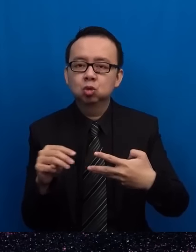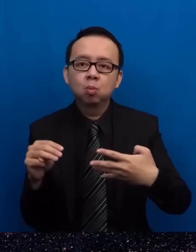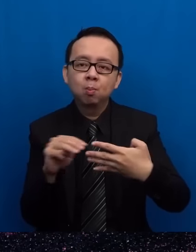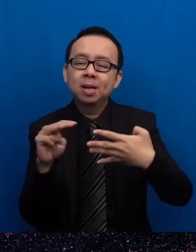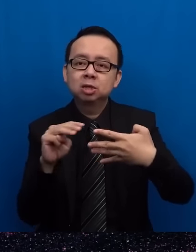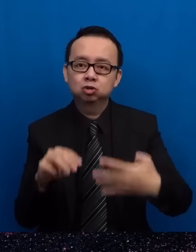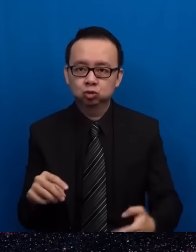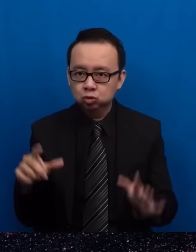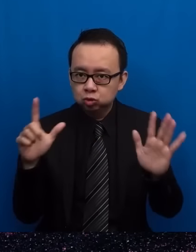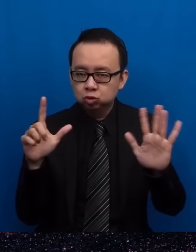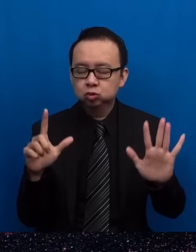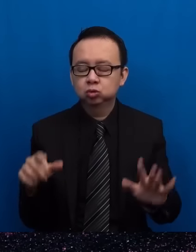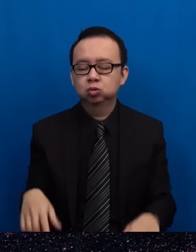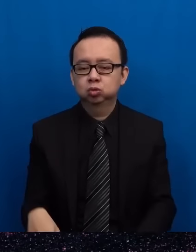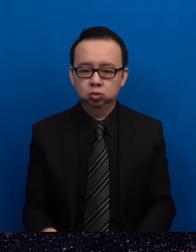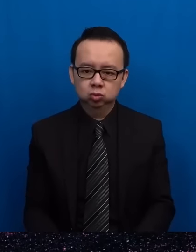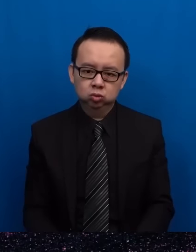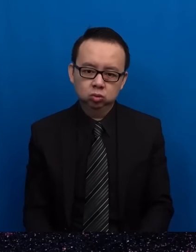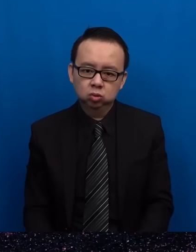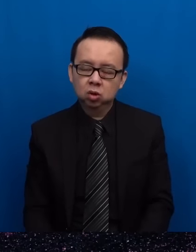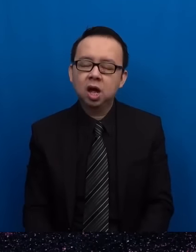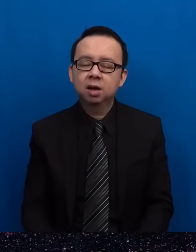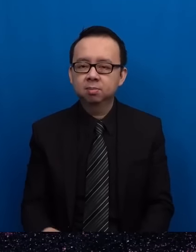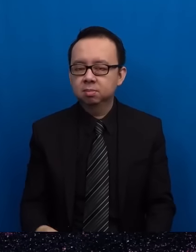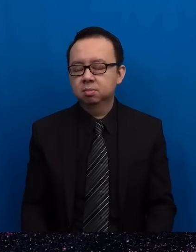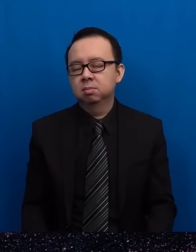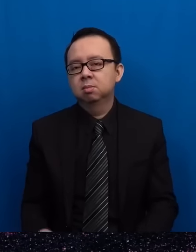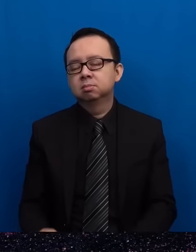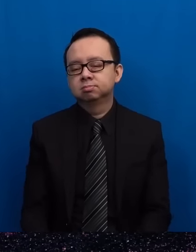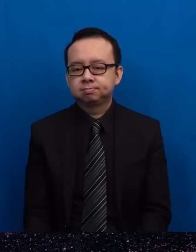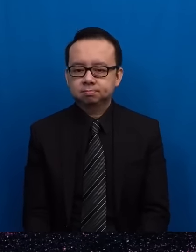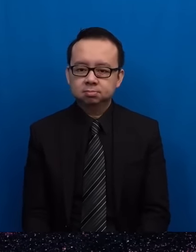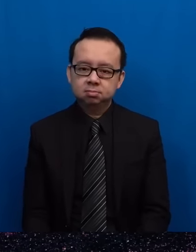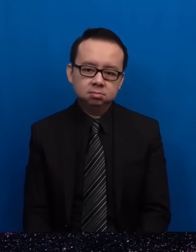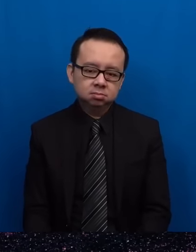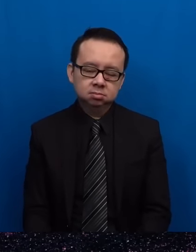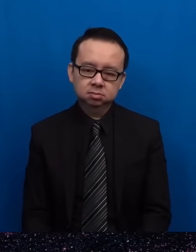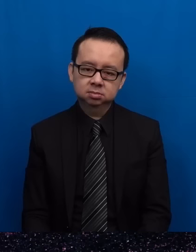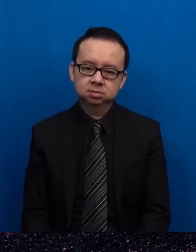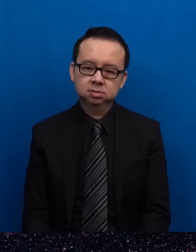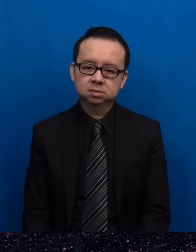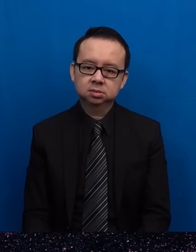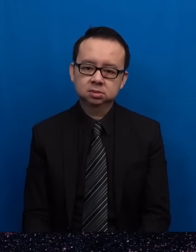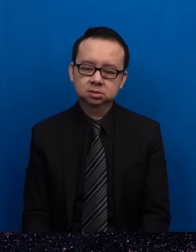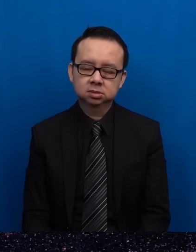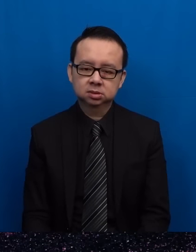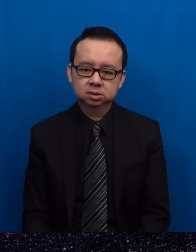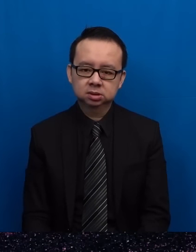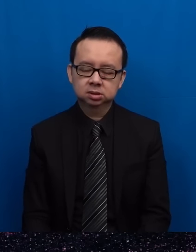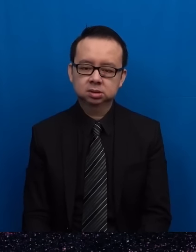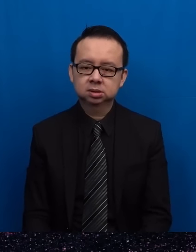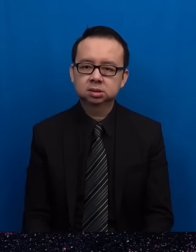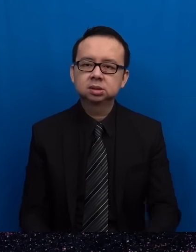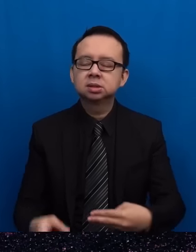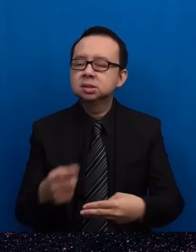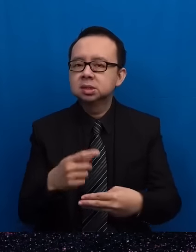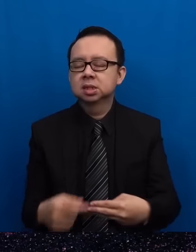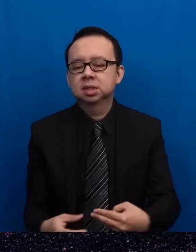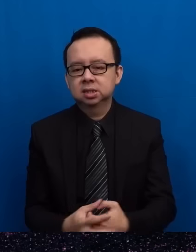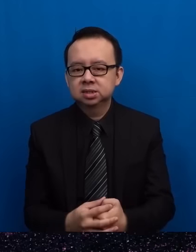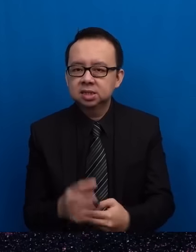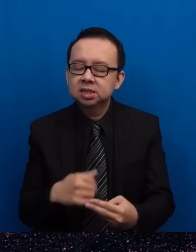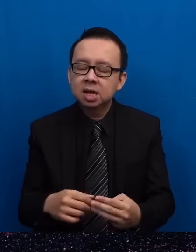kita lupa. Gampang kan? Matius 7:7. Hal pengabulan doa, ini ayat yang sangat terkenal. Jadi